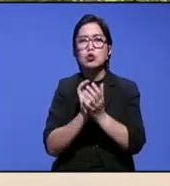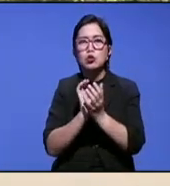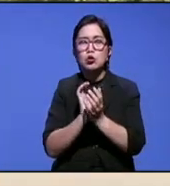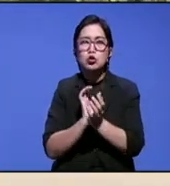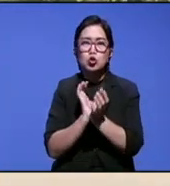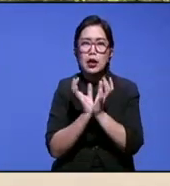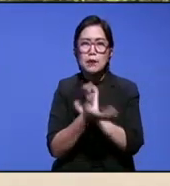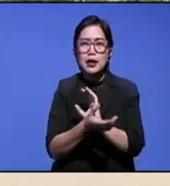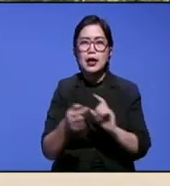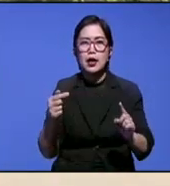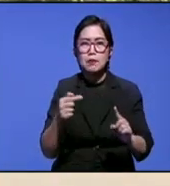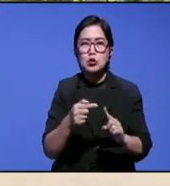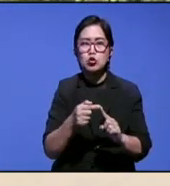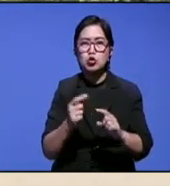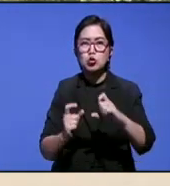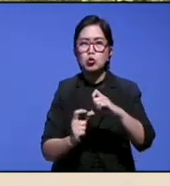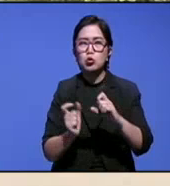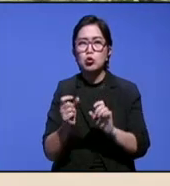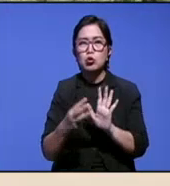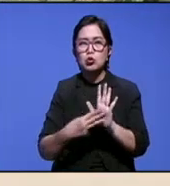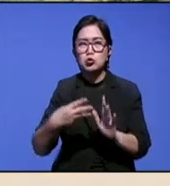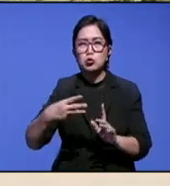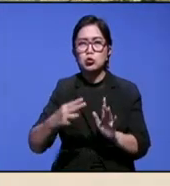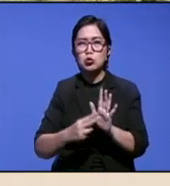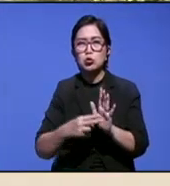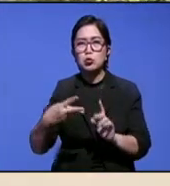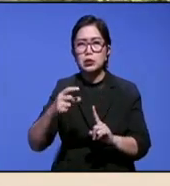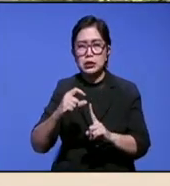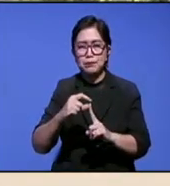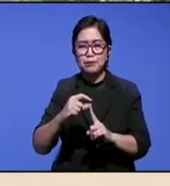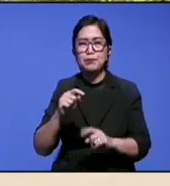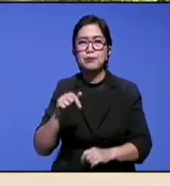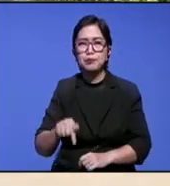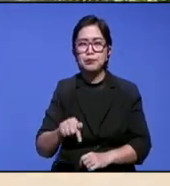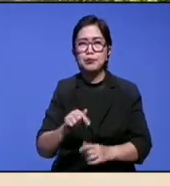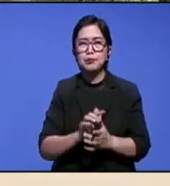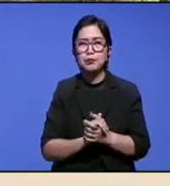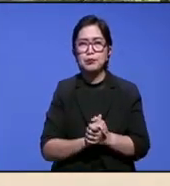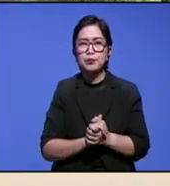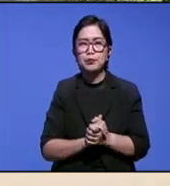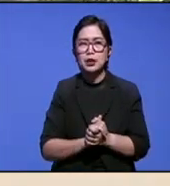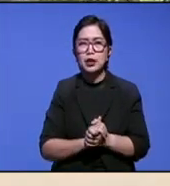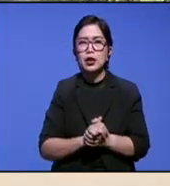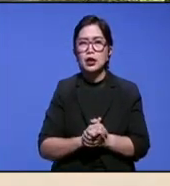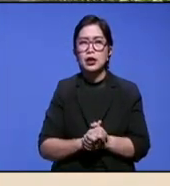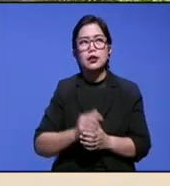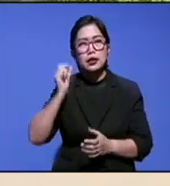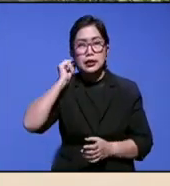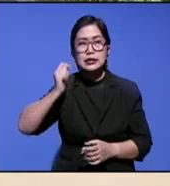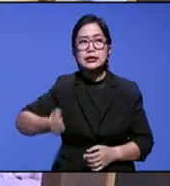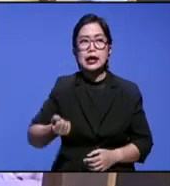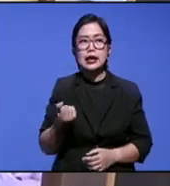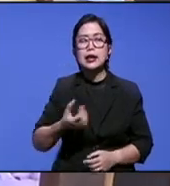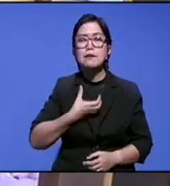jam. Ini ke sini memang dalam rangka ikut ujian apa melahirkan? Dalam rangka ikut ujian. Terus melahirkan?